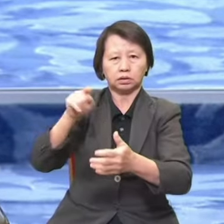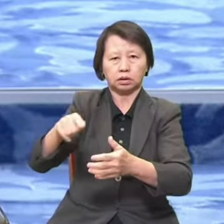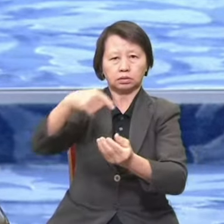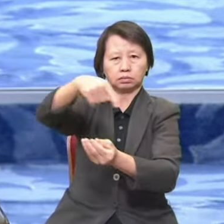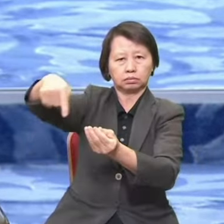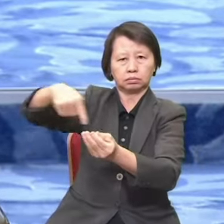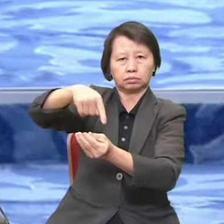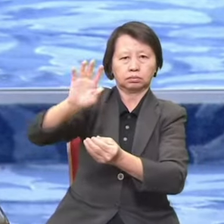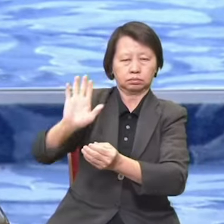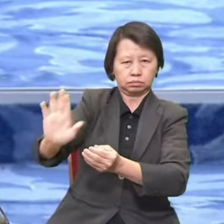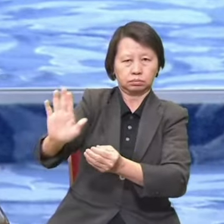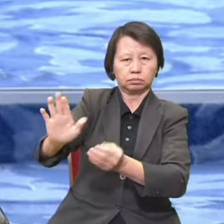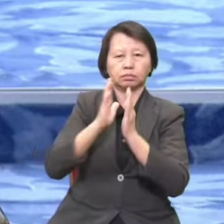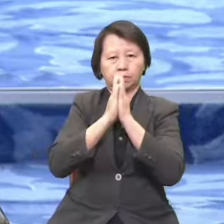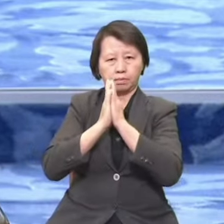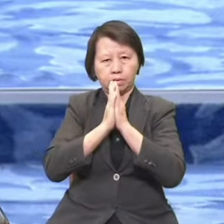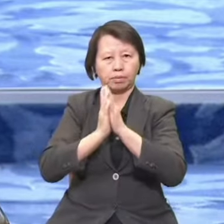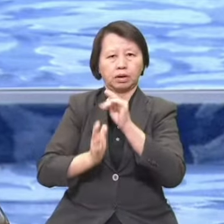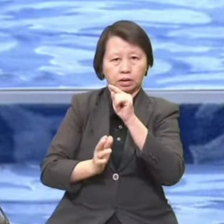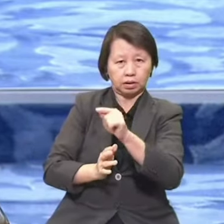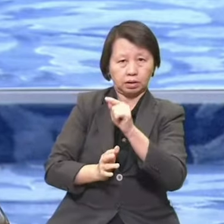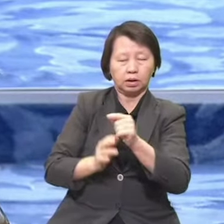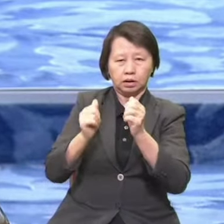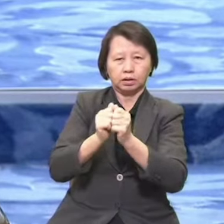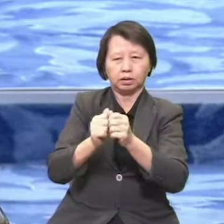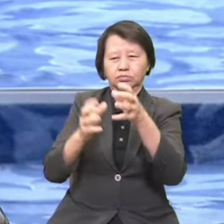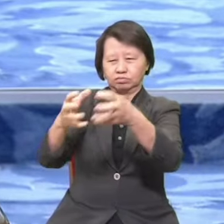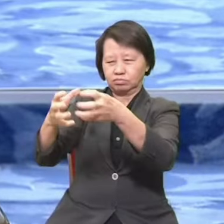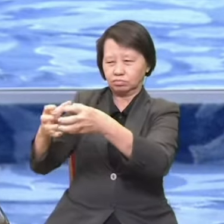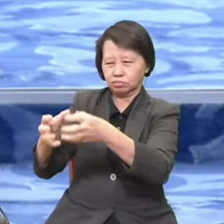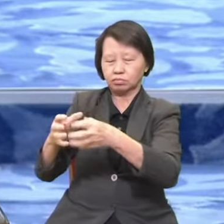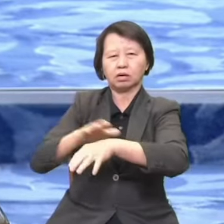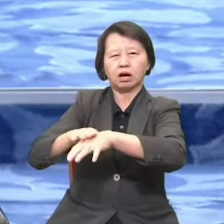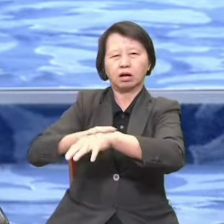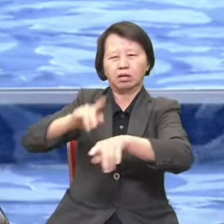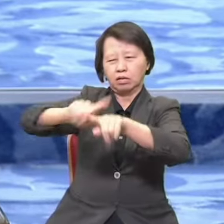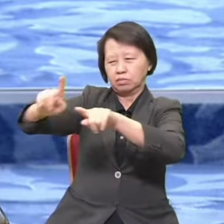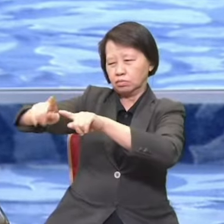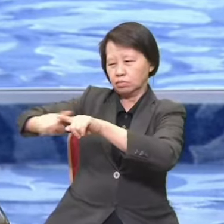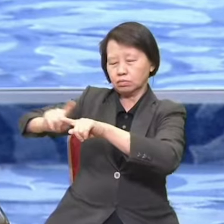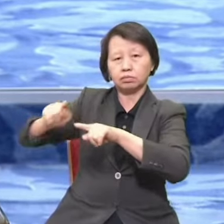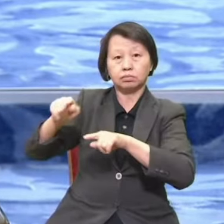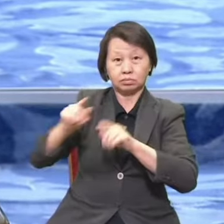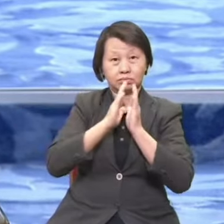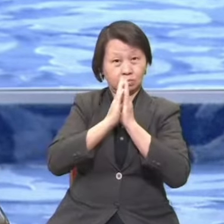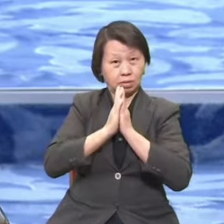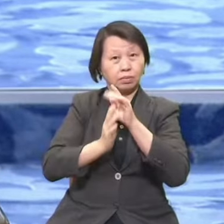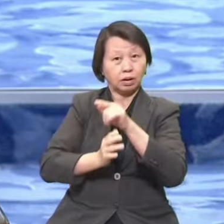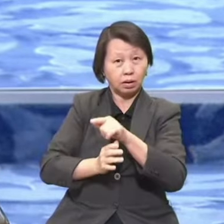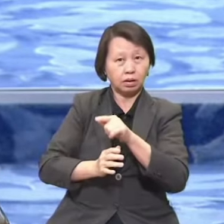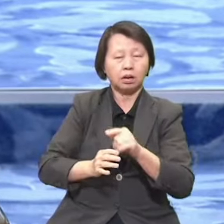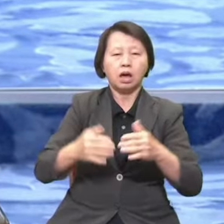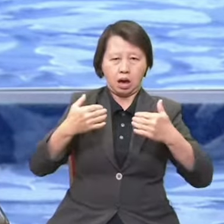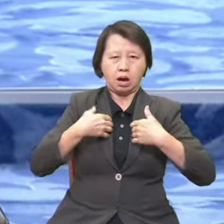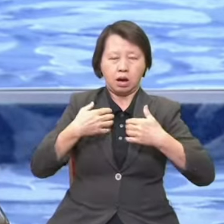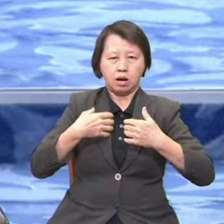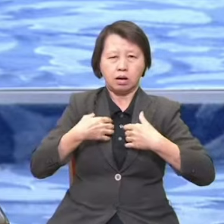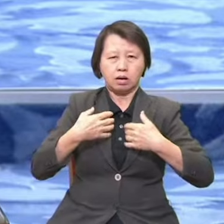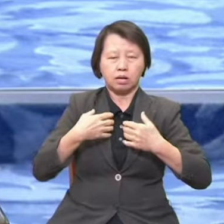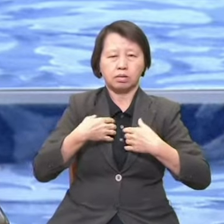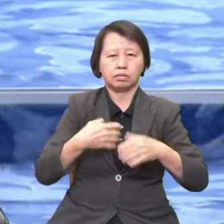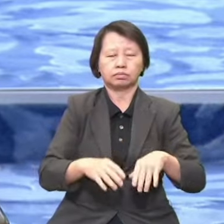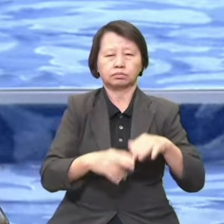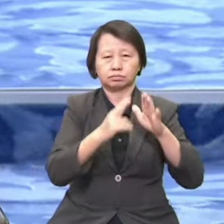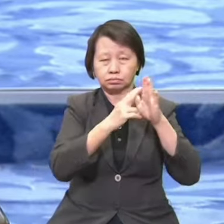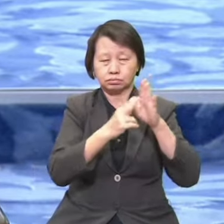Rantau di di Myanmar dengan suku-suku kaum yang pelbagai itu jadi ada konsensus pendirian tidak